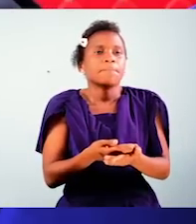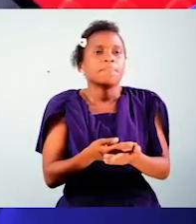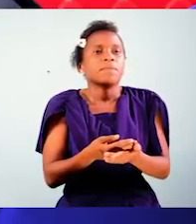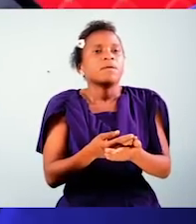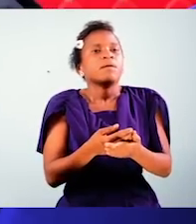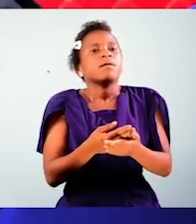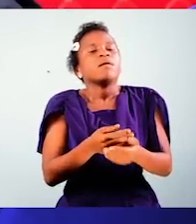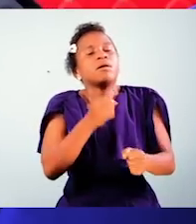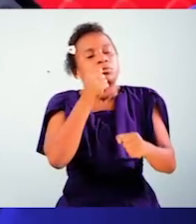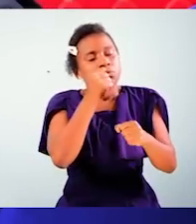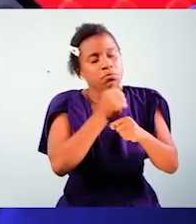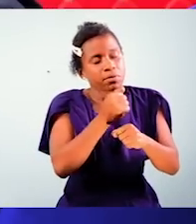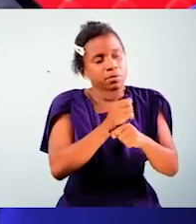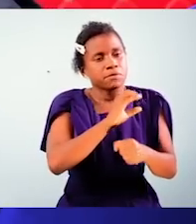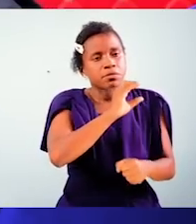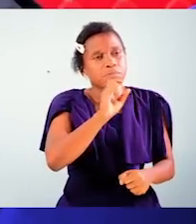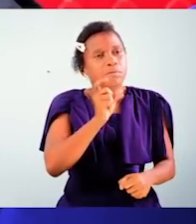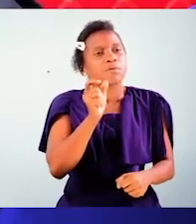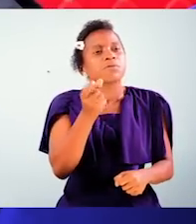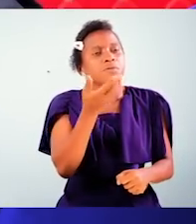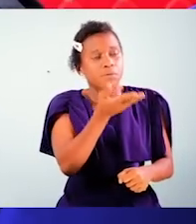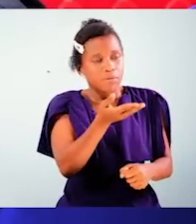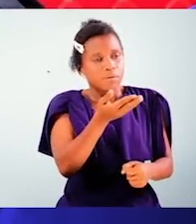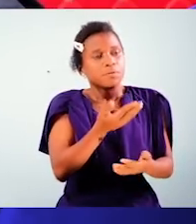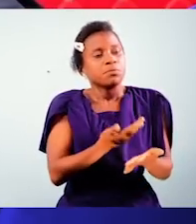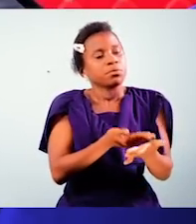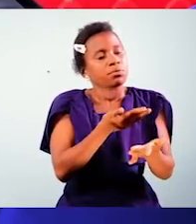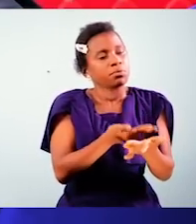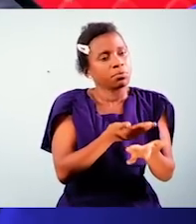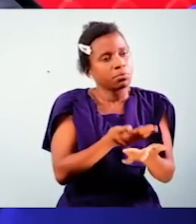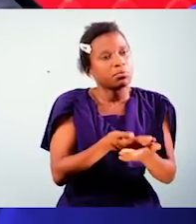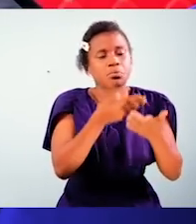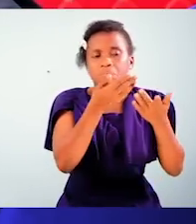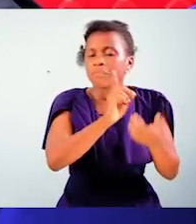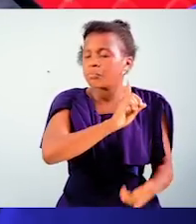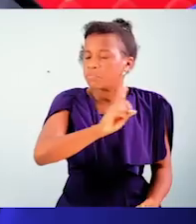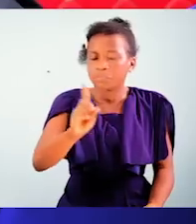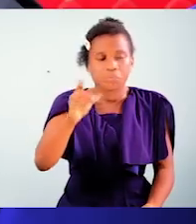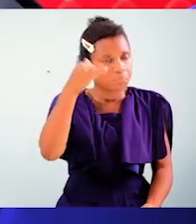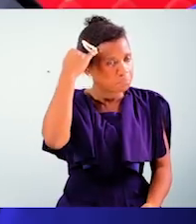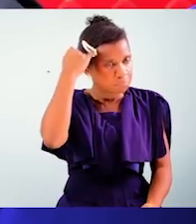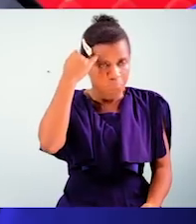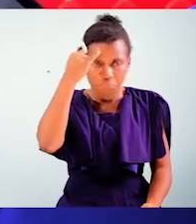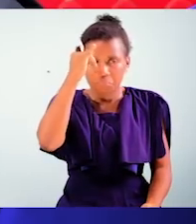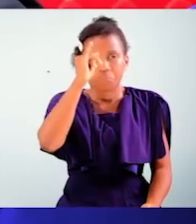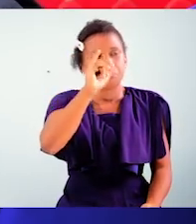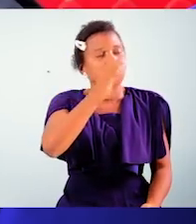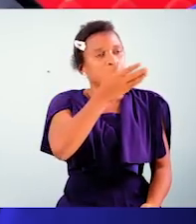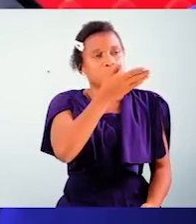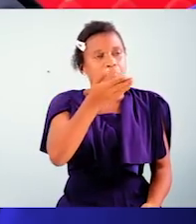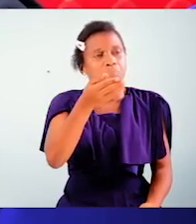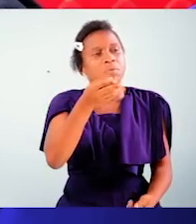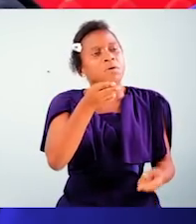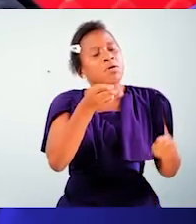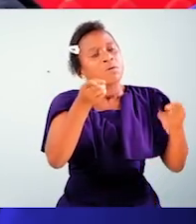Anachofanya CAG ni kutoa wanaita recommendation, mapendekezo. Wala sio maoni, wala sio